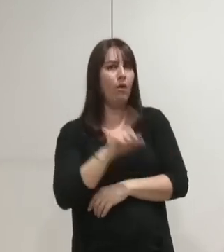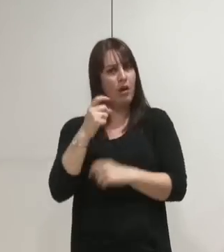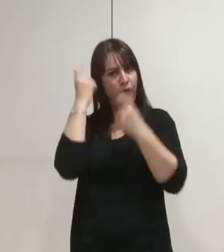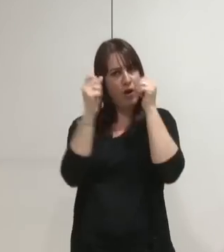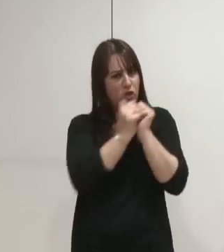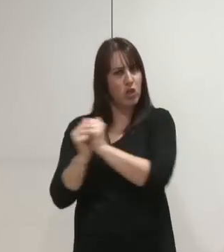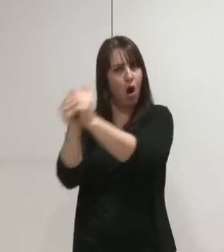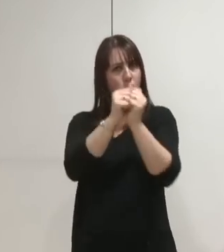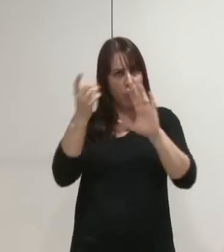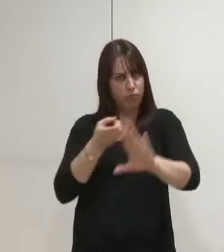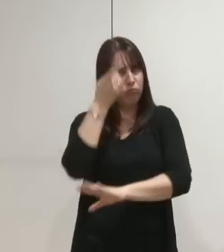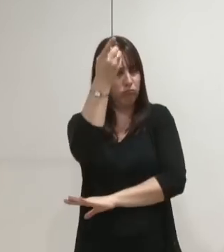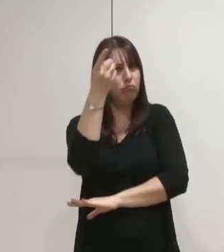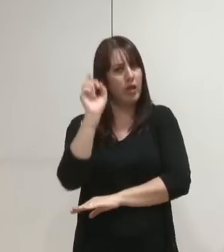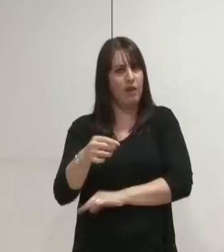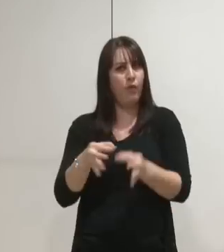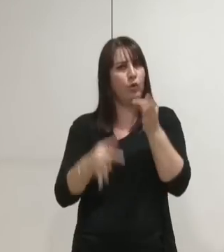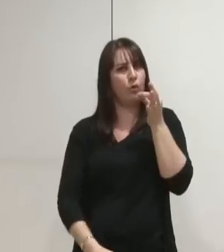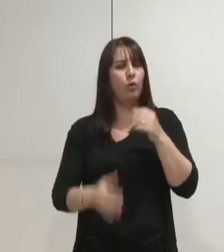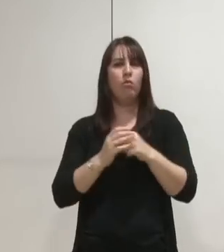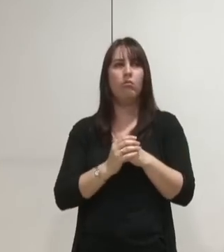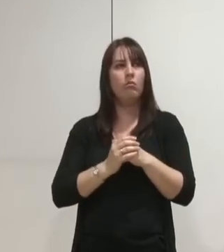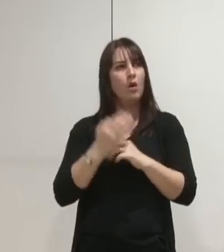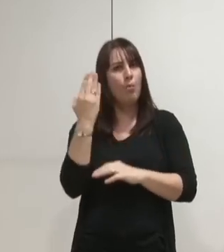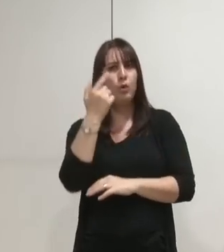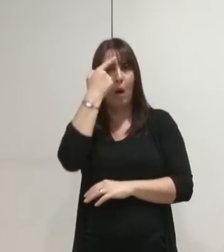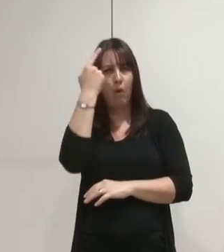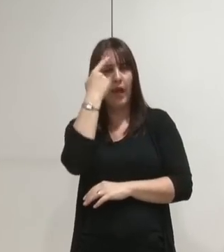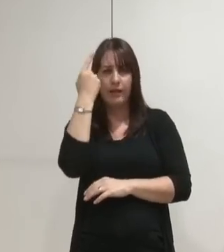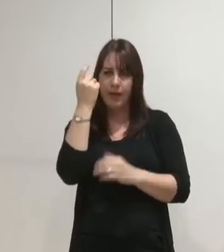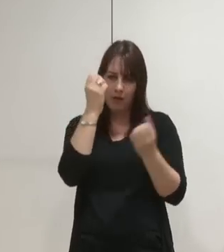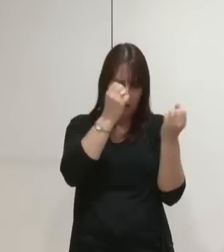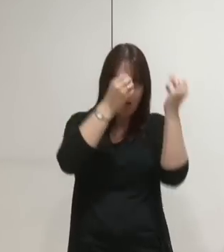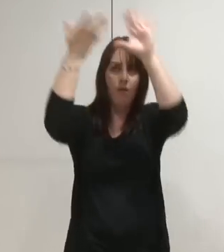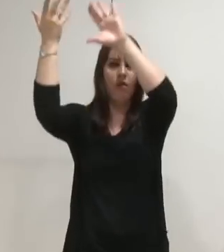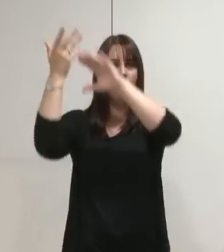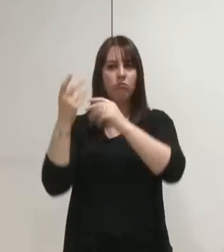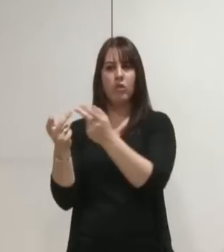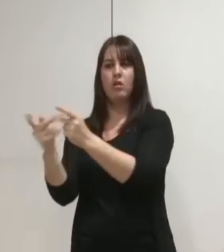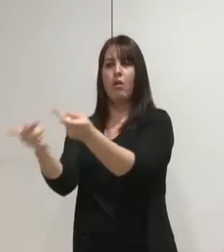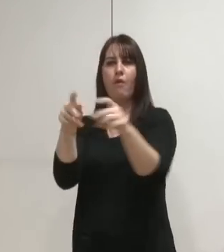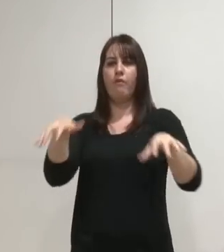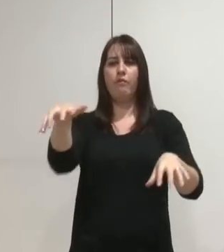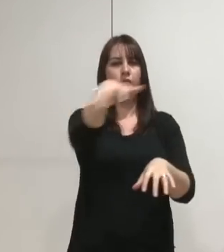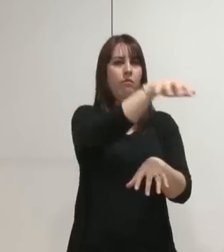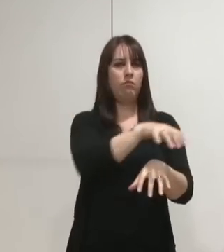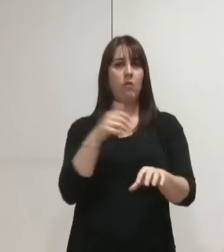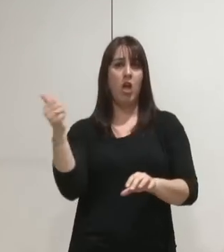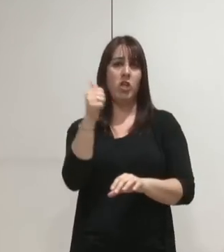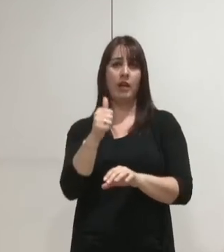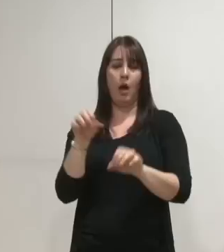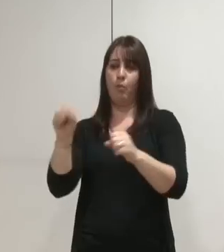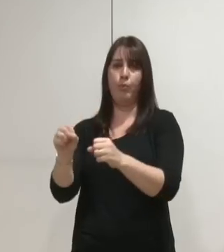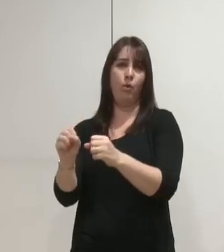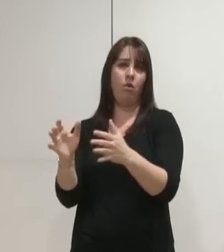et durable je crois que tant que les mentalité n'évolueront pas sur cette question chaque commune sera tour à tour le théâtre de drame